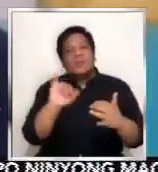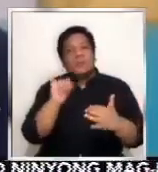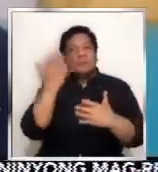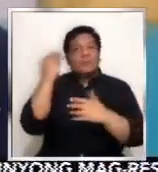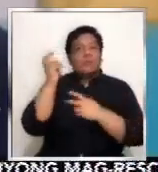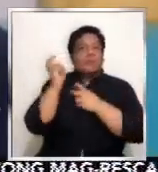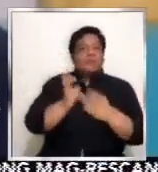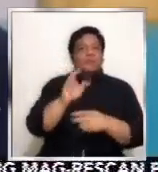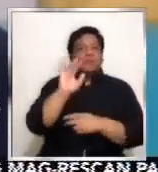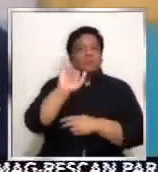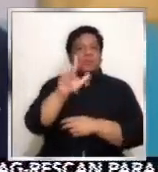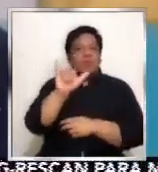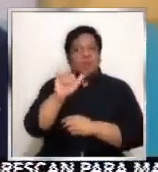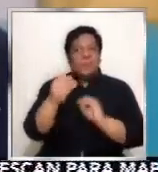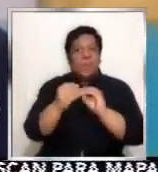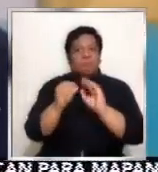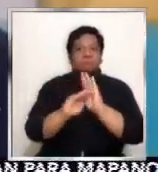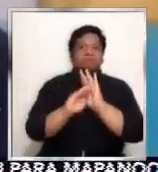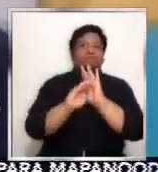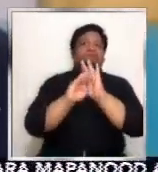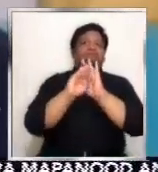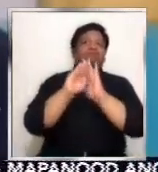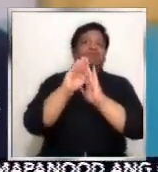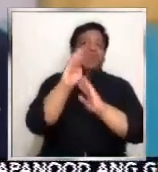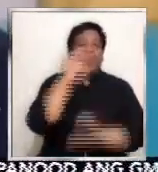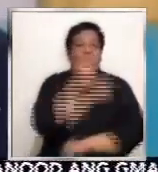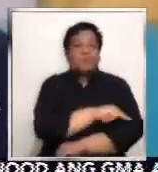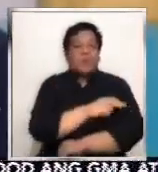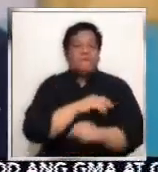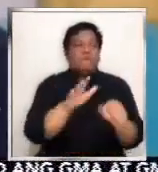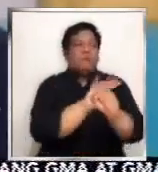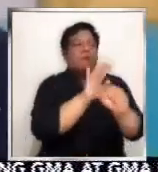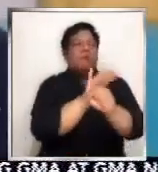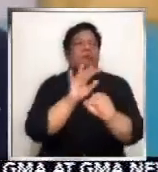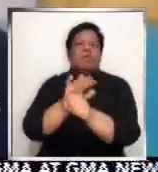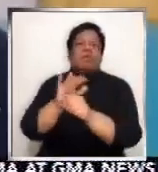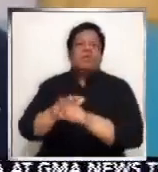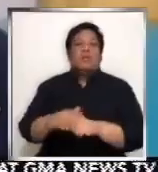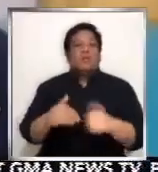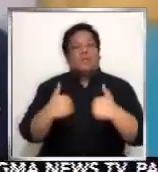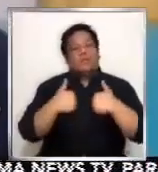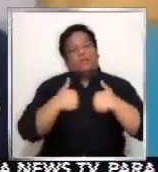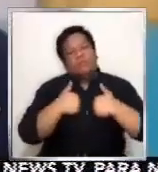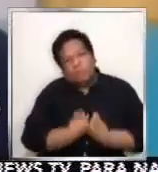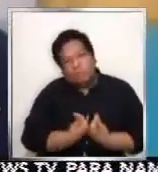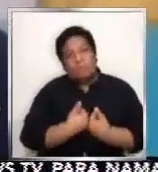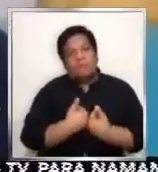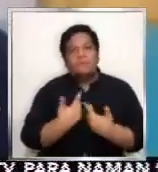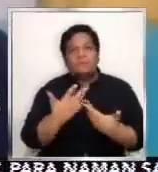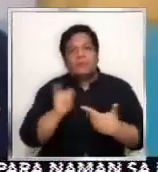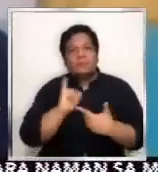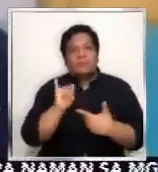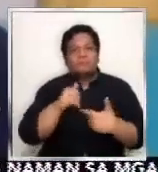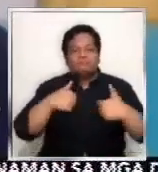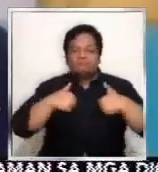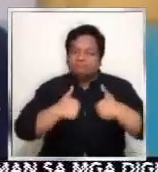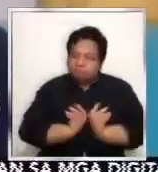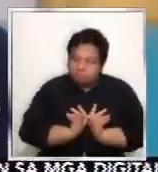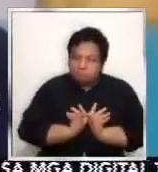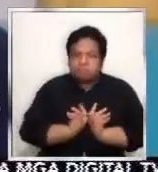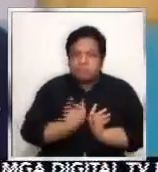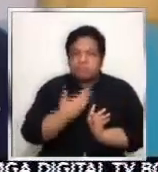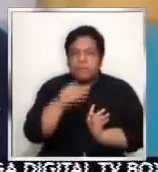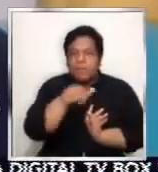kaso, mapupuno yung ospital natin, ma-overburden. Okay, masasagad na naman yung mga health workers natin.